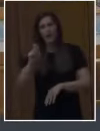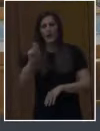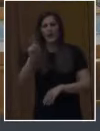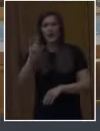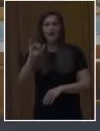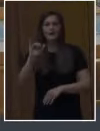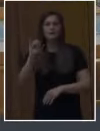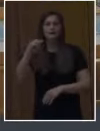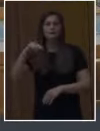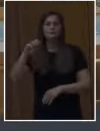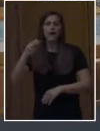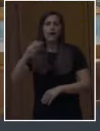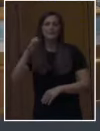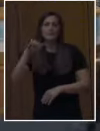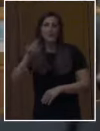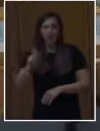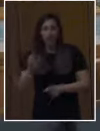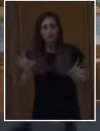Παπανδρέου.